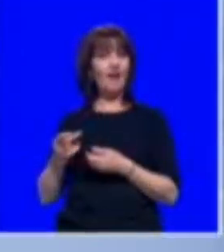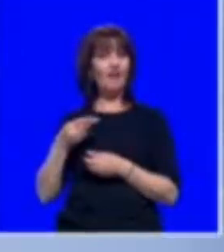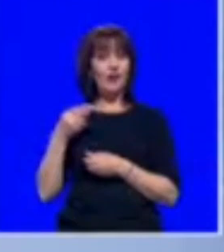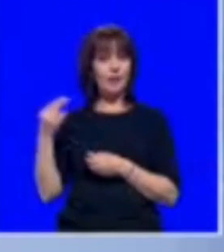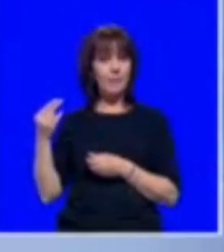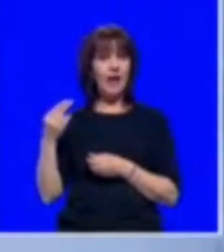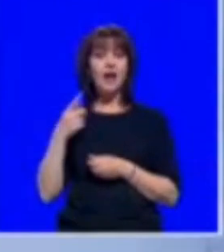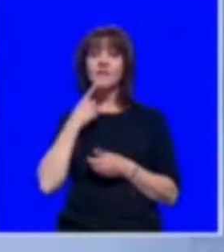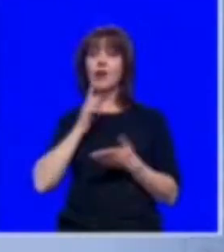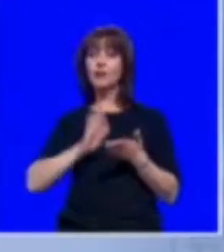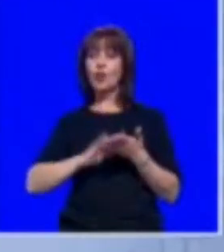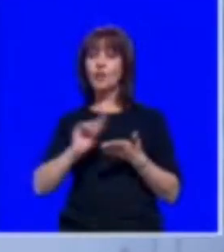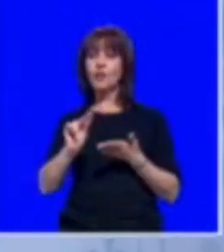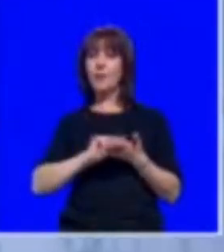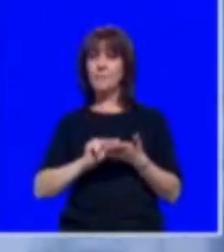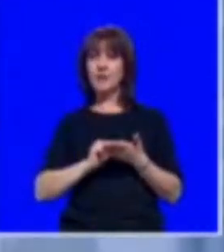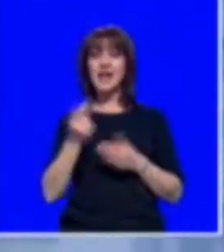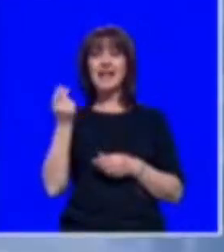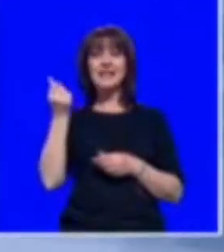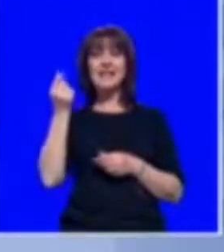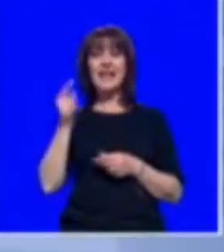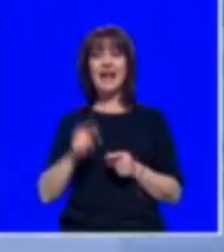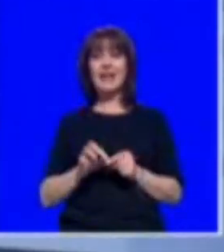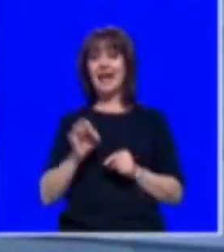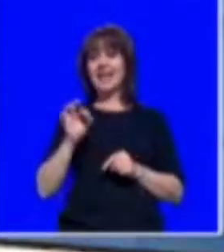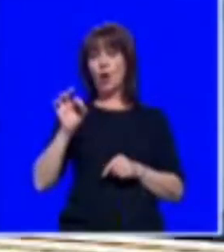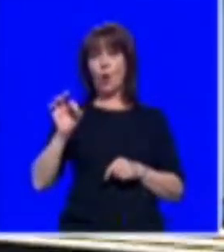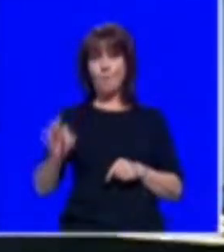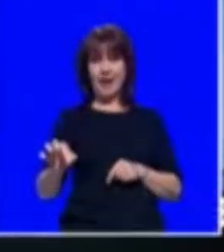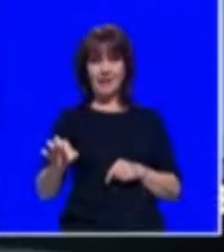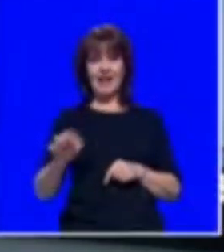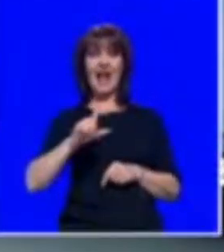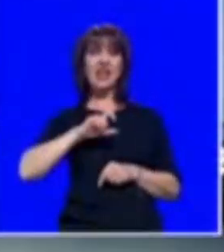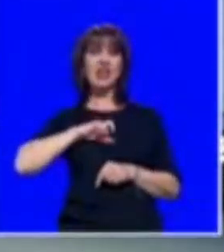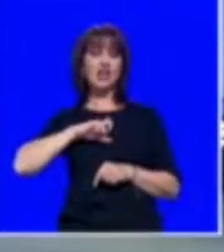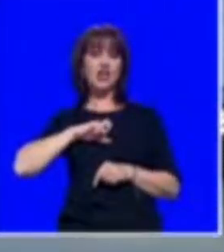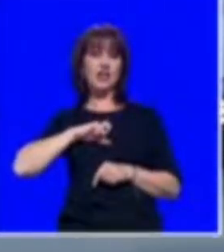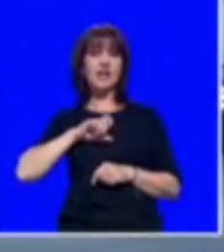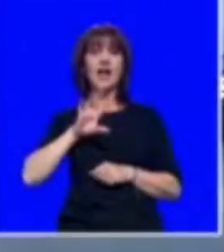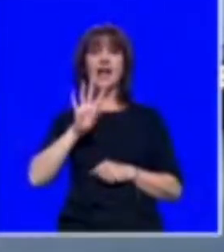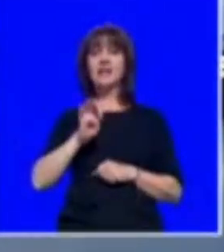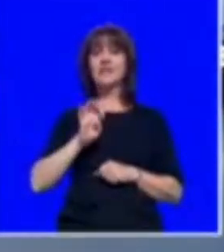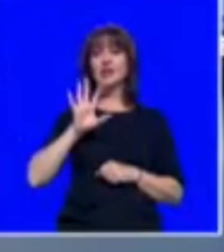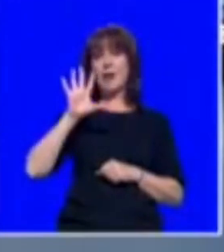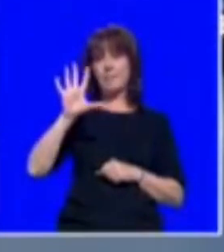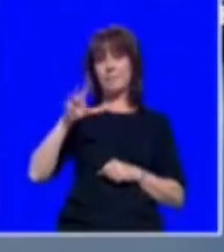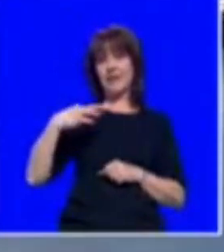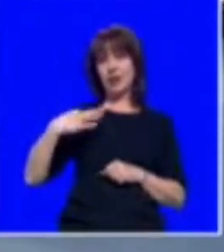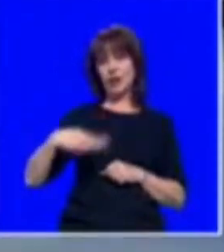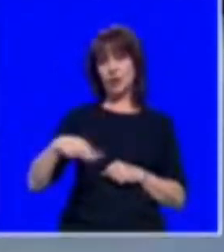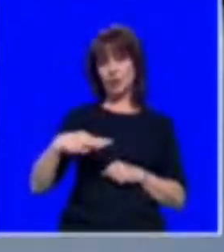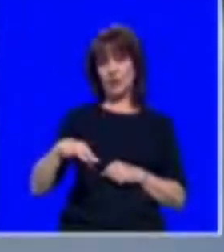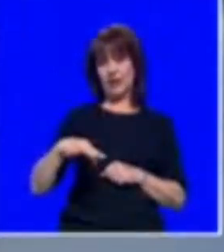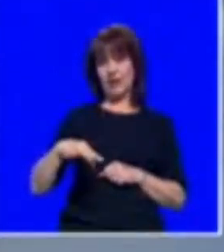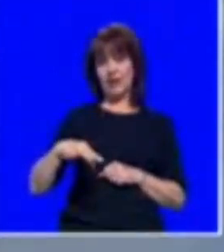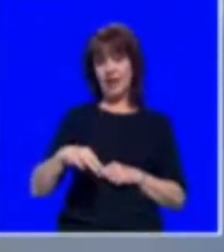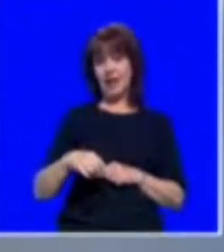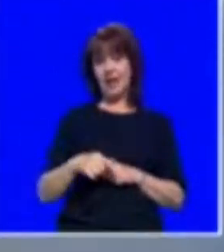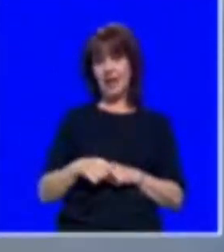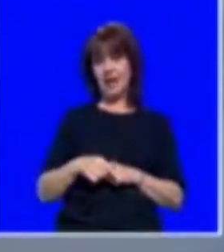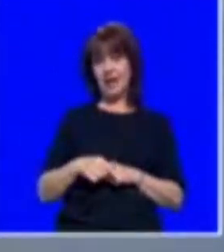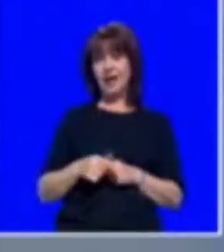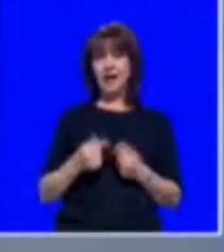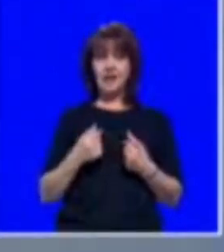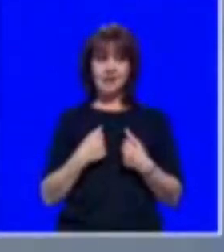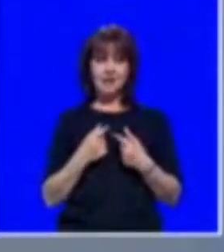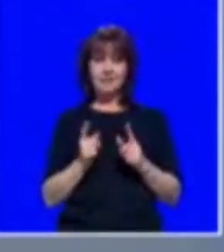него, гласи, че цената на километър превоз на частното е 95% от общинското. Тоест,